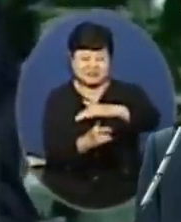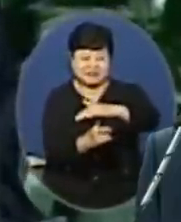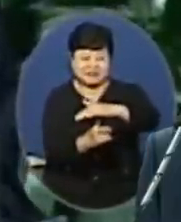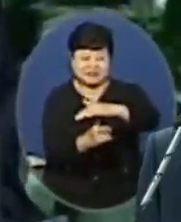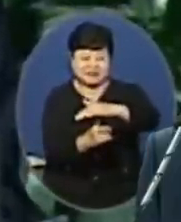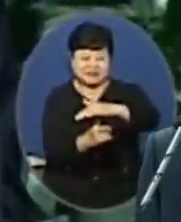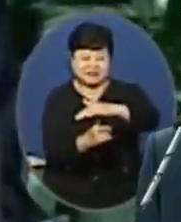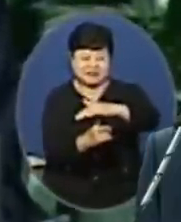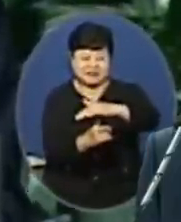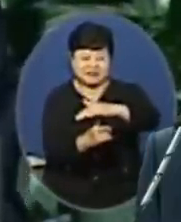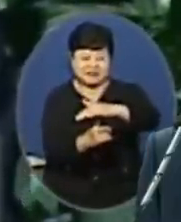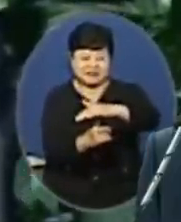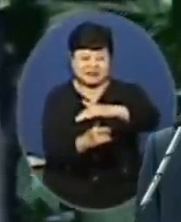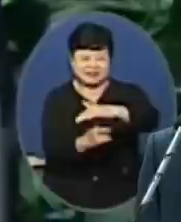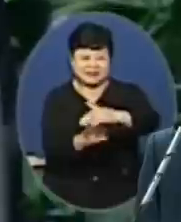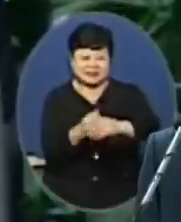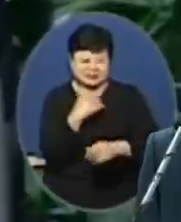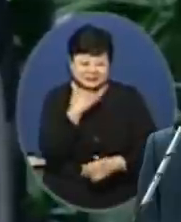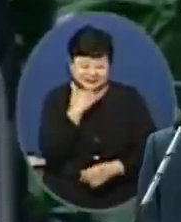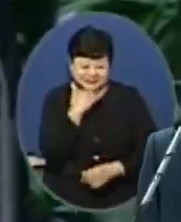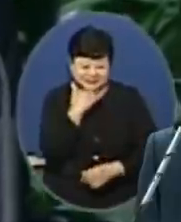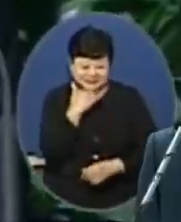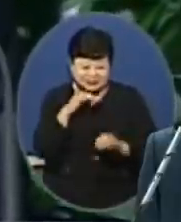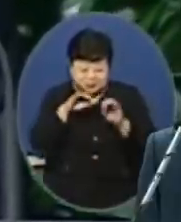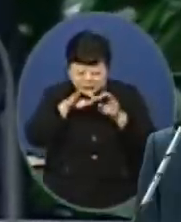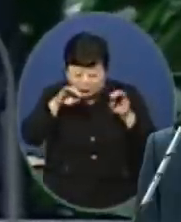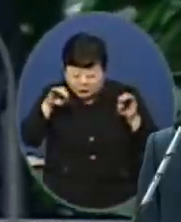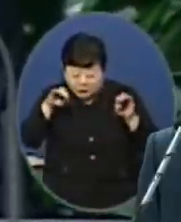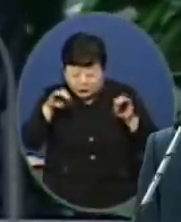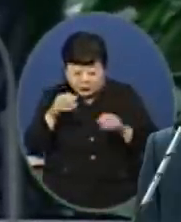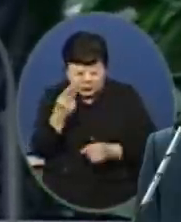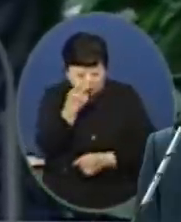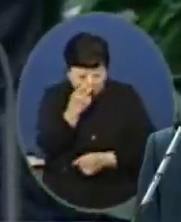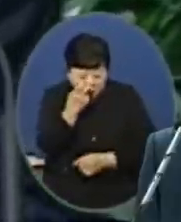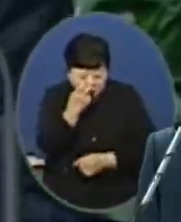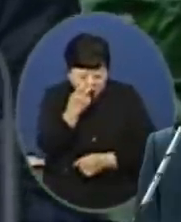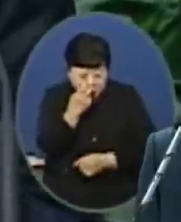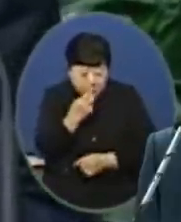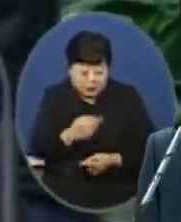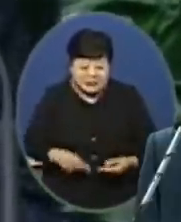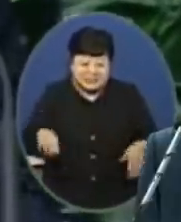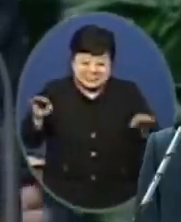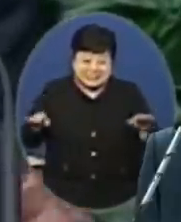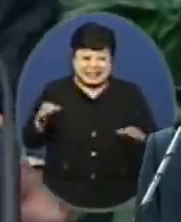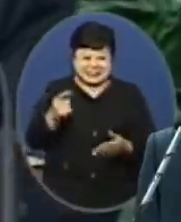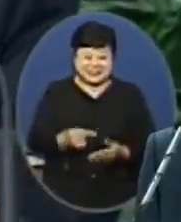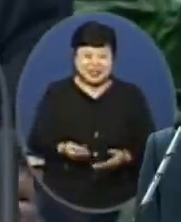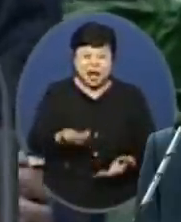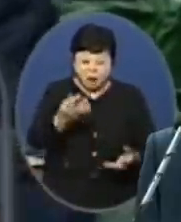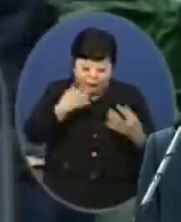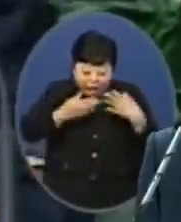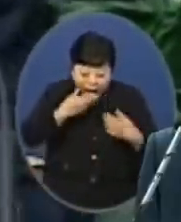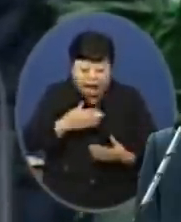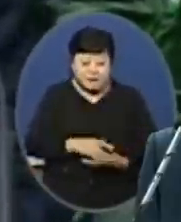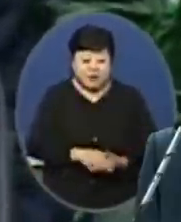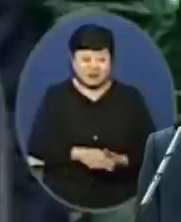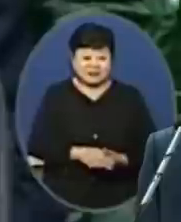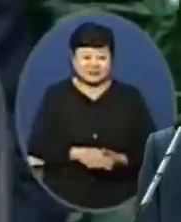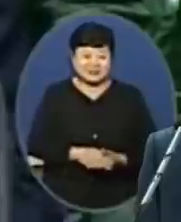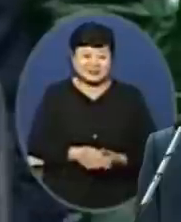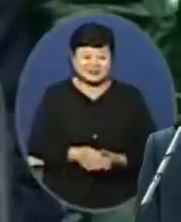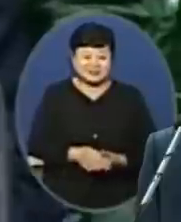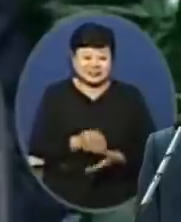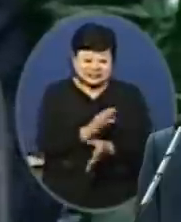문을 닫고 난 다음 문 틈으로 내려다보고 있습니다. 그러면 새들이 와서 막